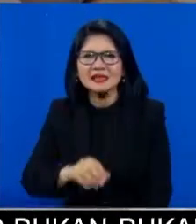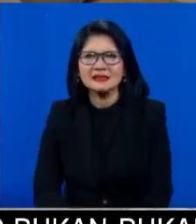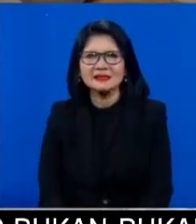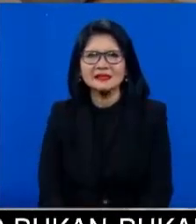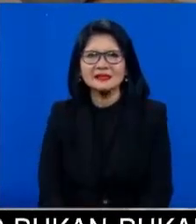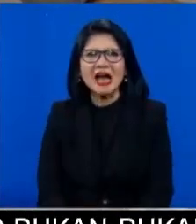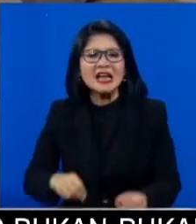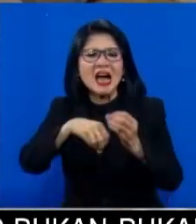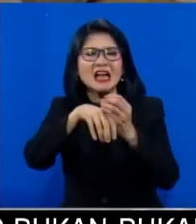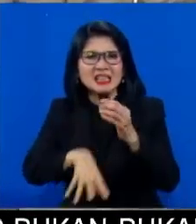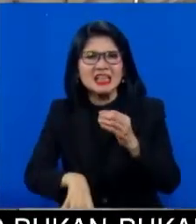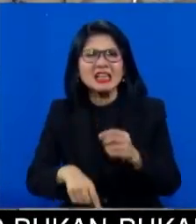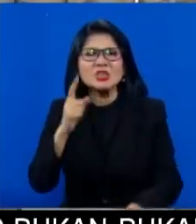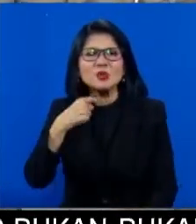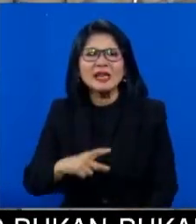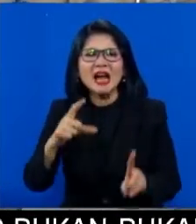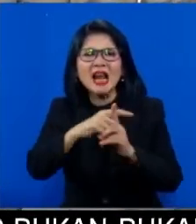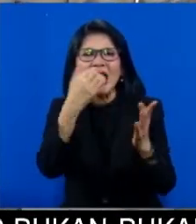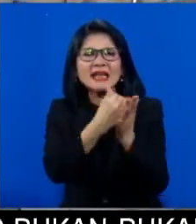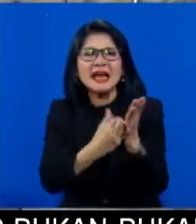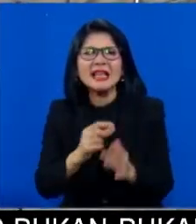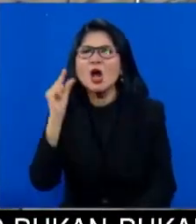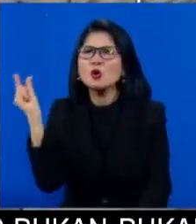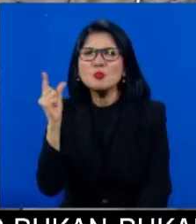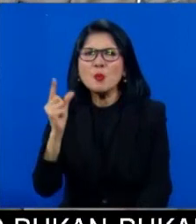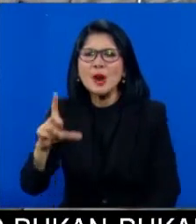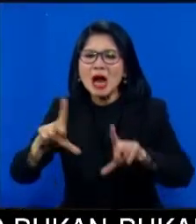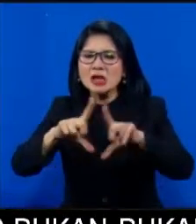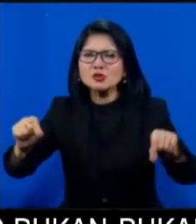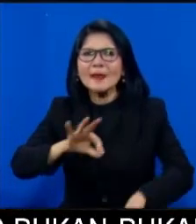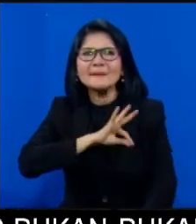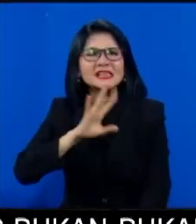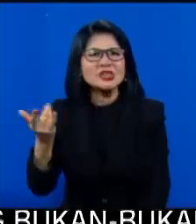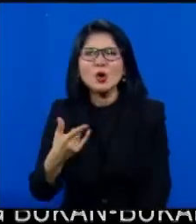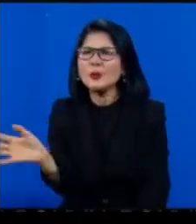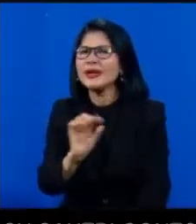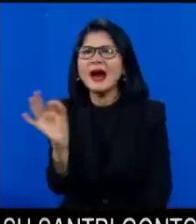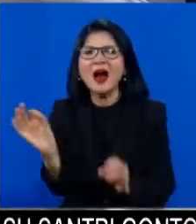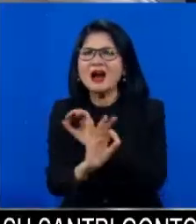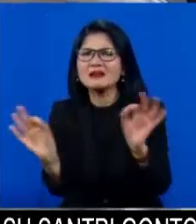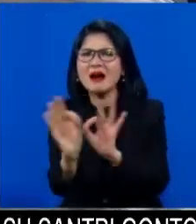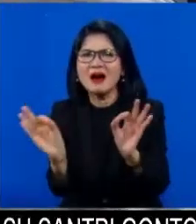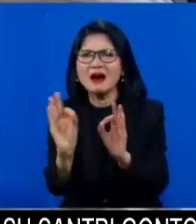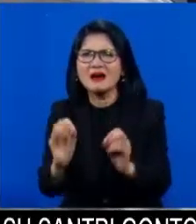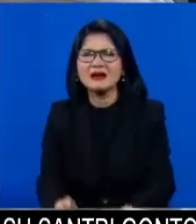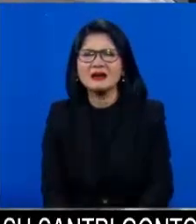Bjorka hanyalah daftar isi dan tidak ada isi surat Presiden Joko Widodo yang diretas. Gini,